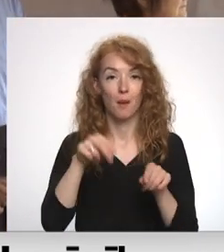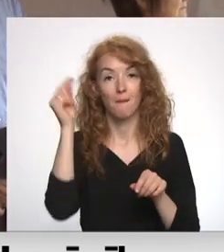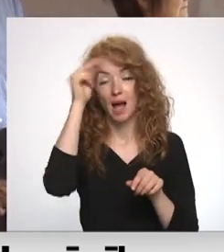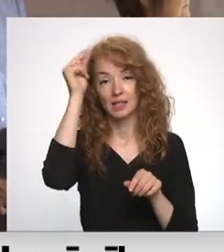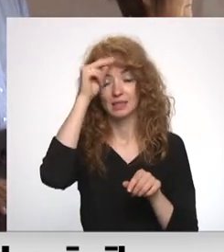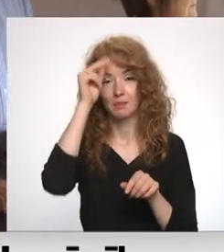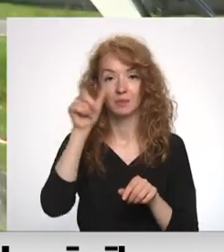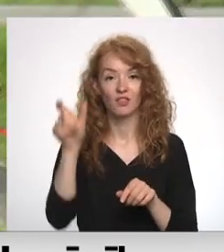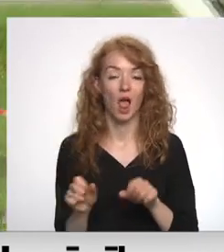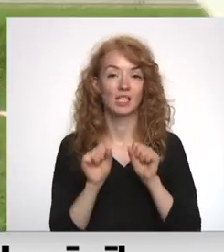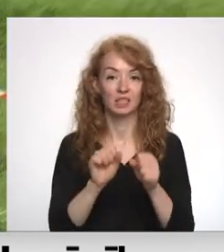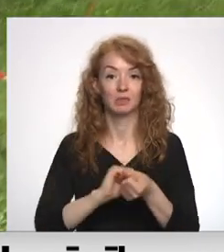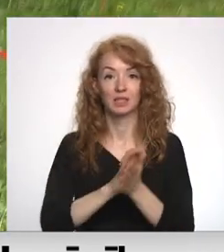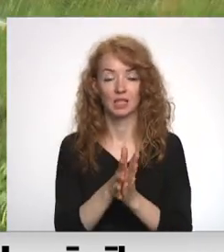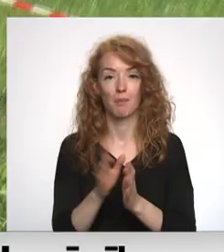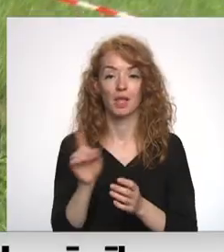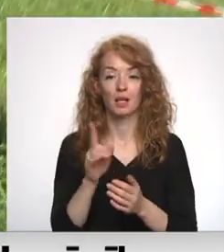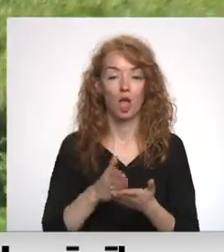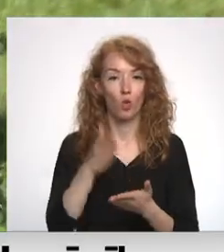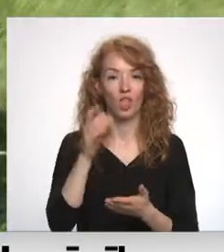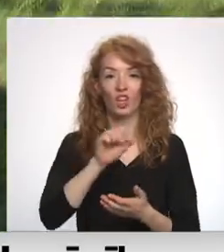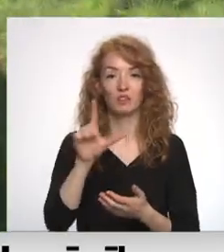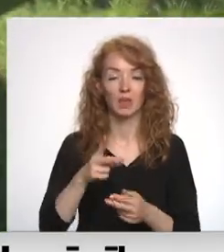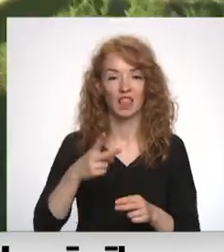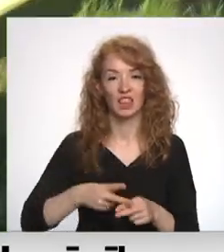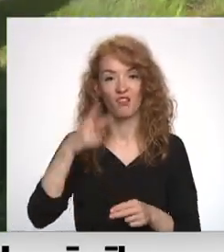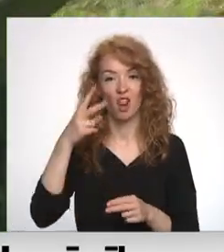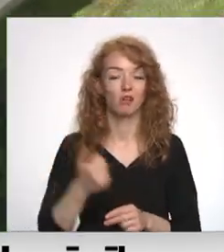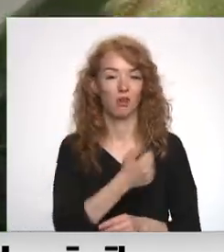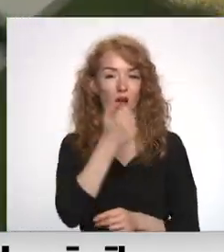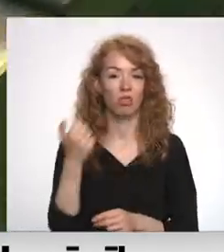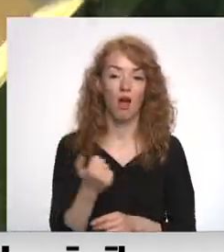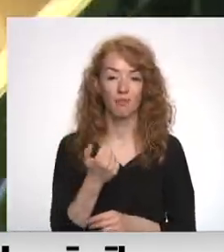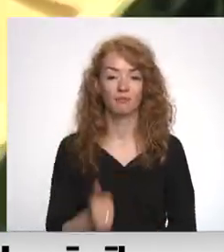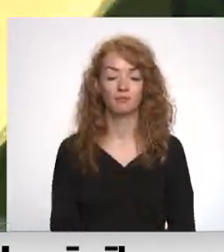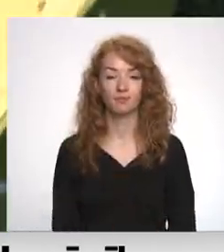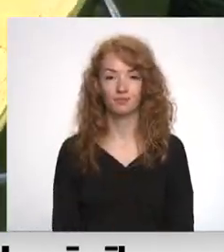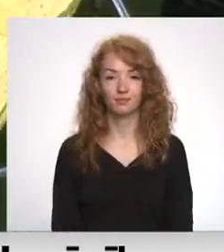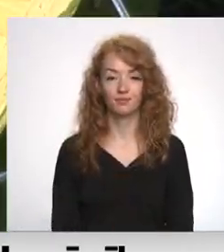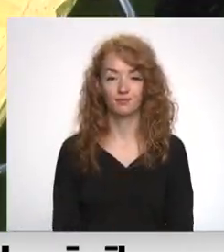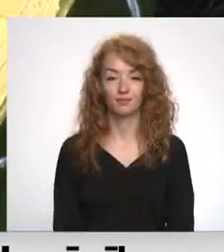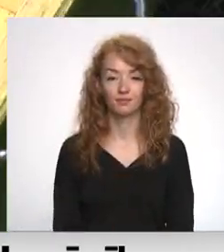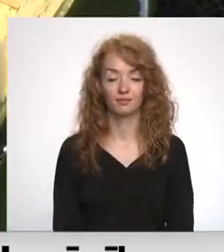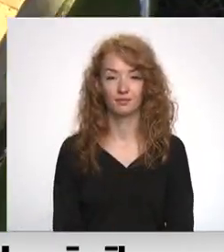civilās aizsardzības sistēmā esot jānotiek vismaz divas reizes gadā. Sandra Leitāna, Andris Pāns, Vidzemes TV.